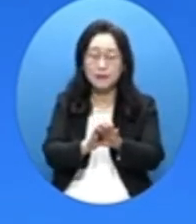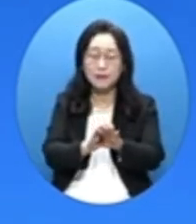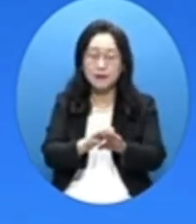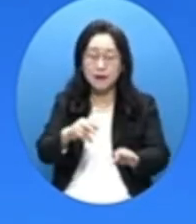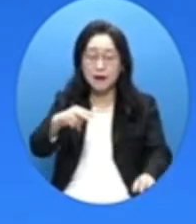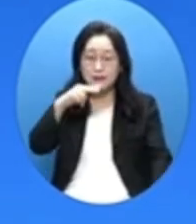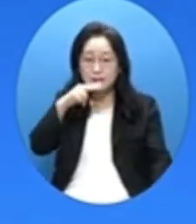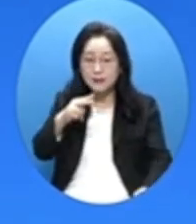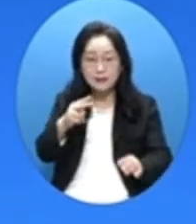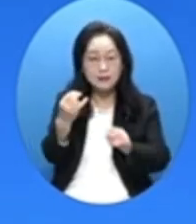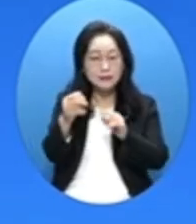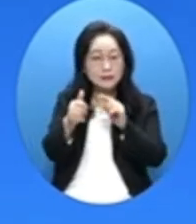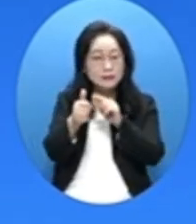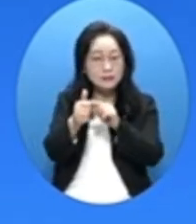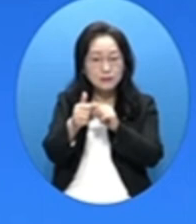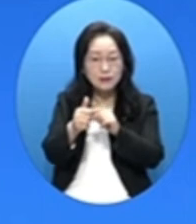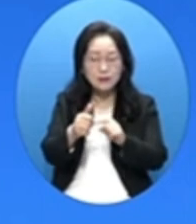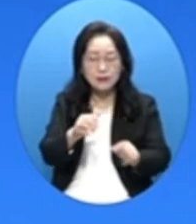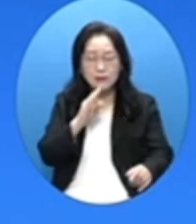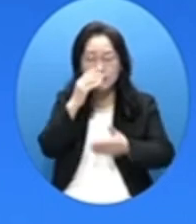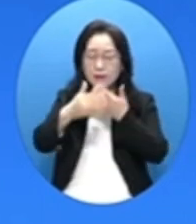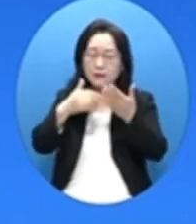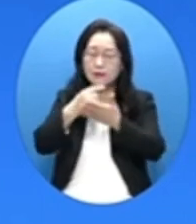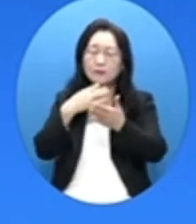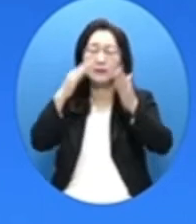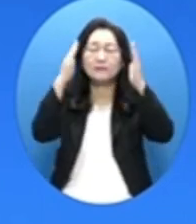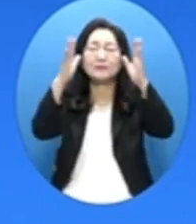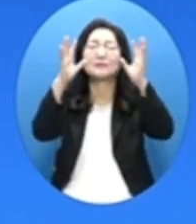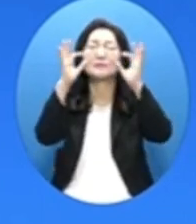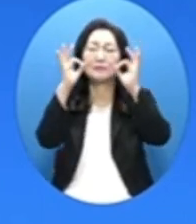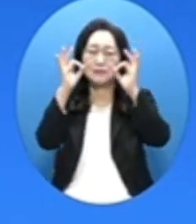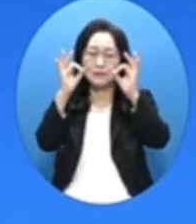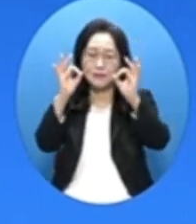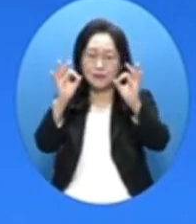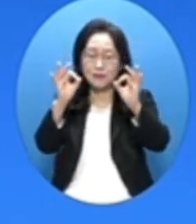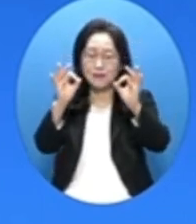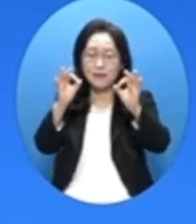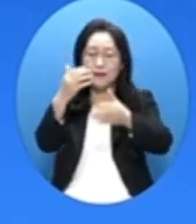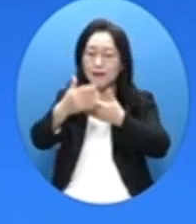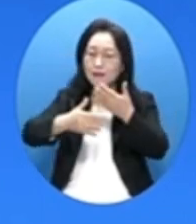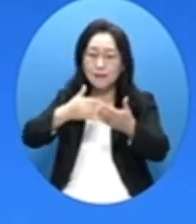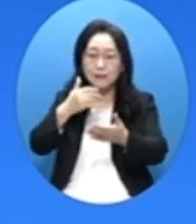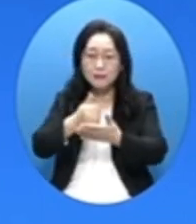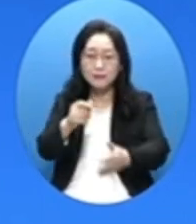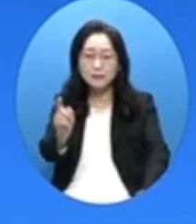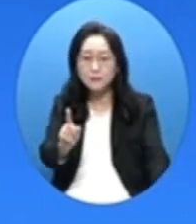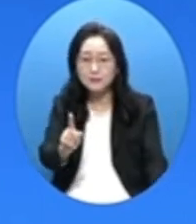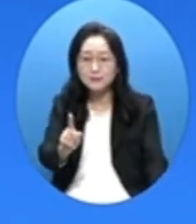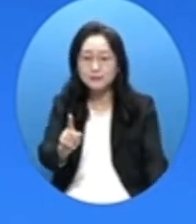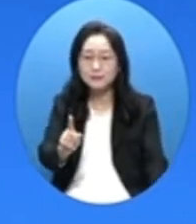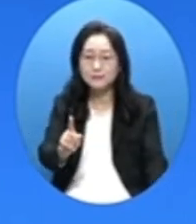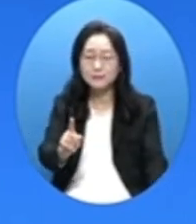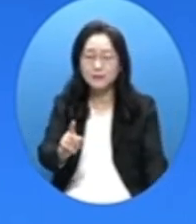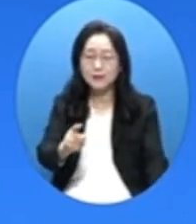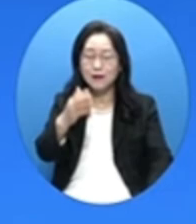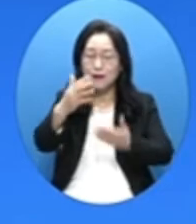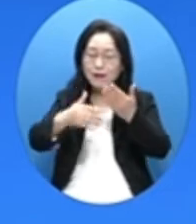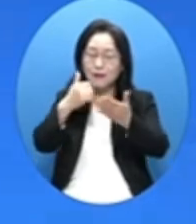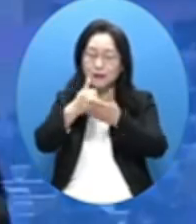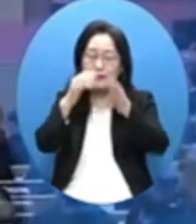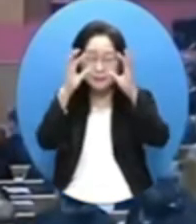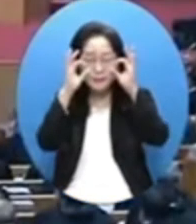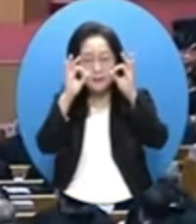오직 주 하나님만을 바라보았습니다 그가 바라본 하나님은 어떤 분이었습니까 그분 바라본